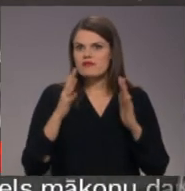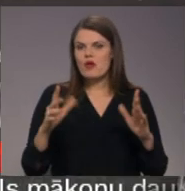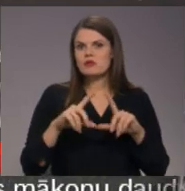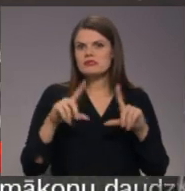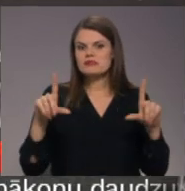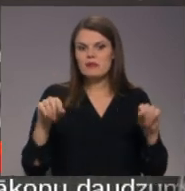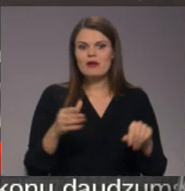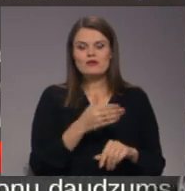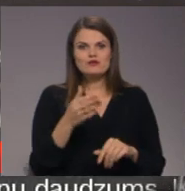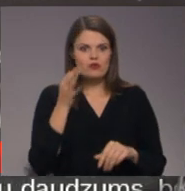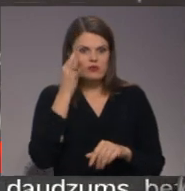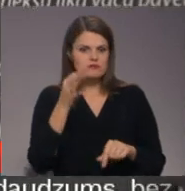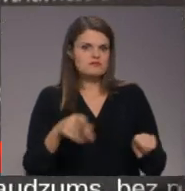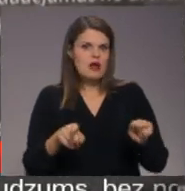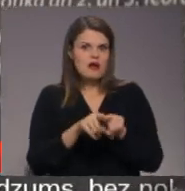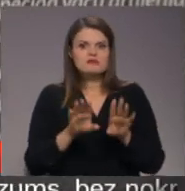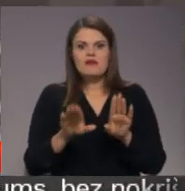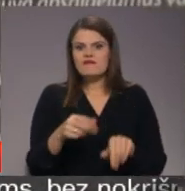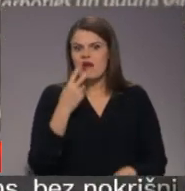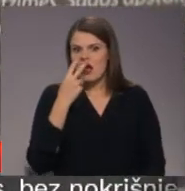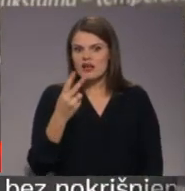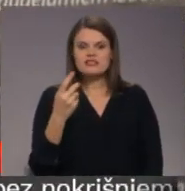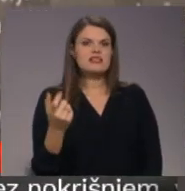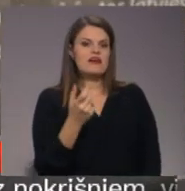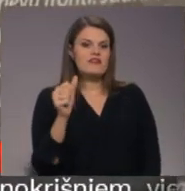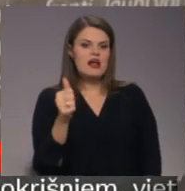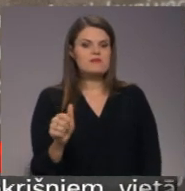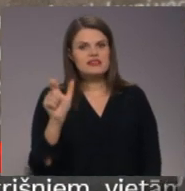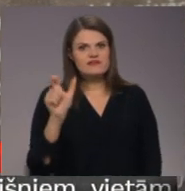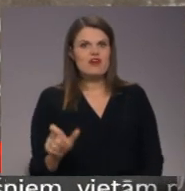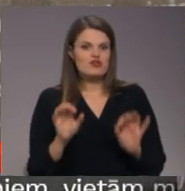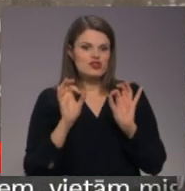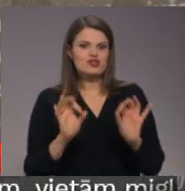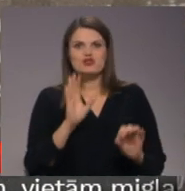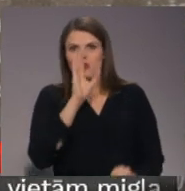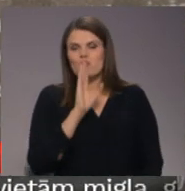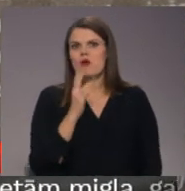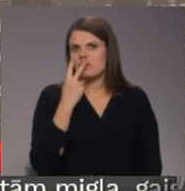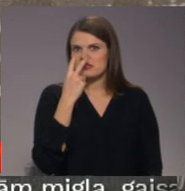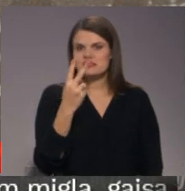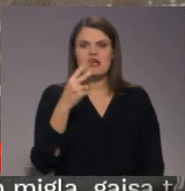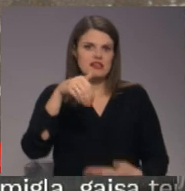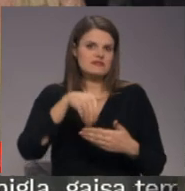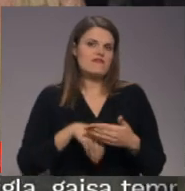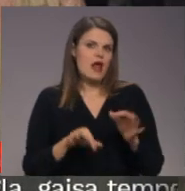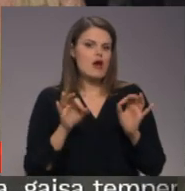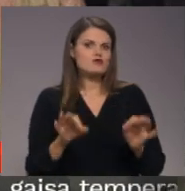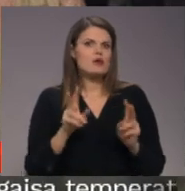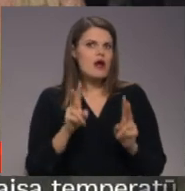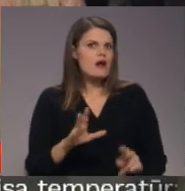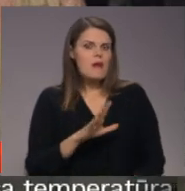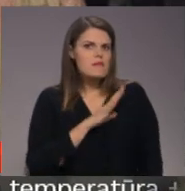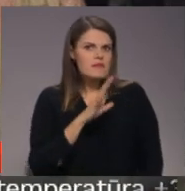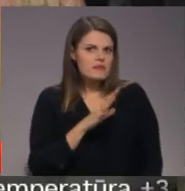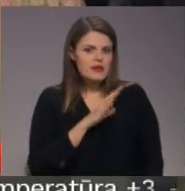fotogrāfijas, kur ir viens pret viens, un var redzēt, ka filmas veidotāji patiešām ir ļoti nopietni skatījušies vēstures kontekstu. Izstādē aplūkojami